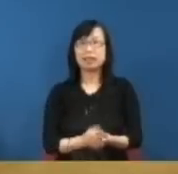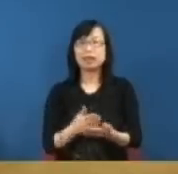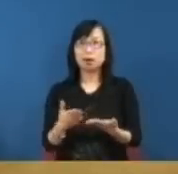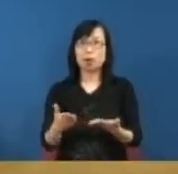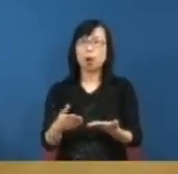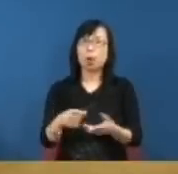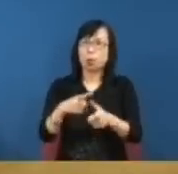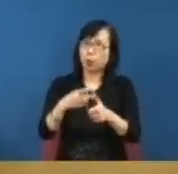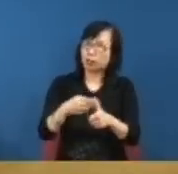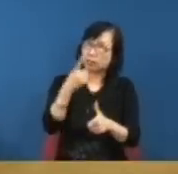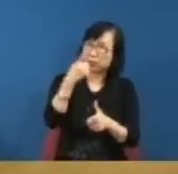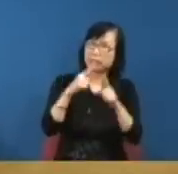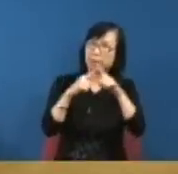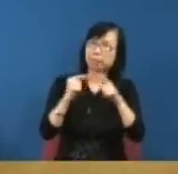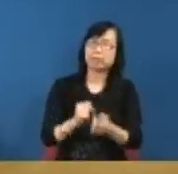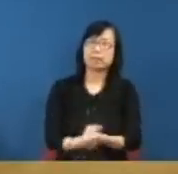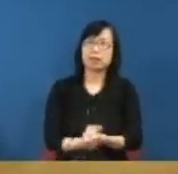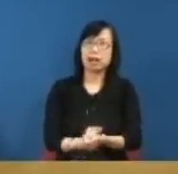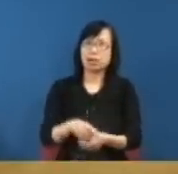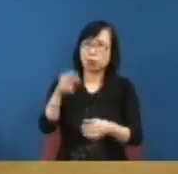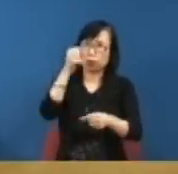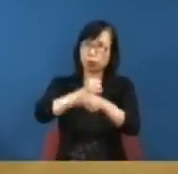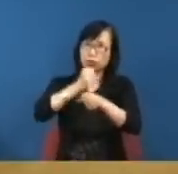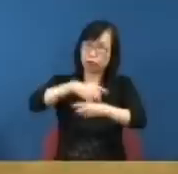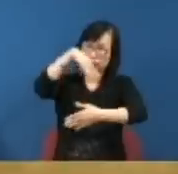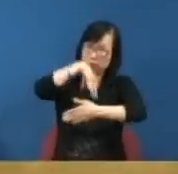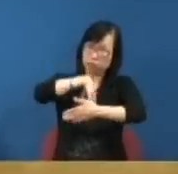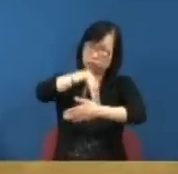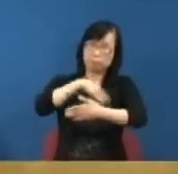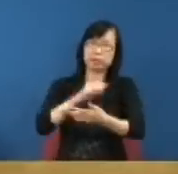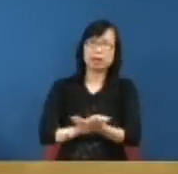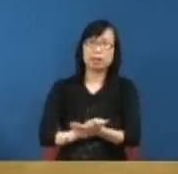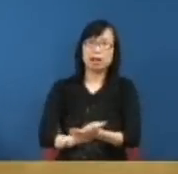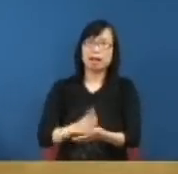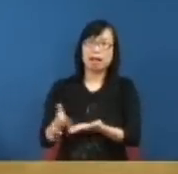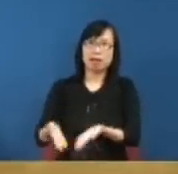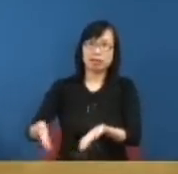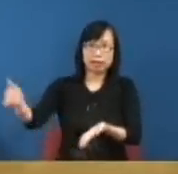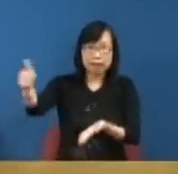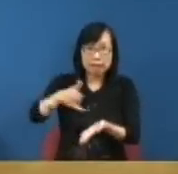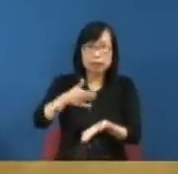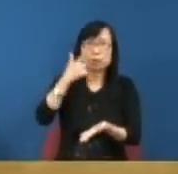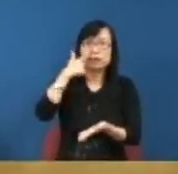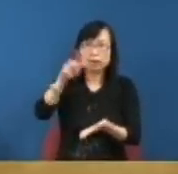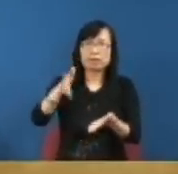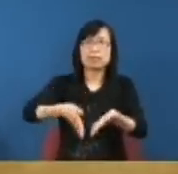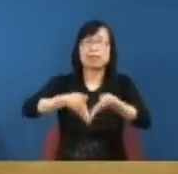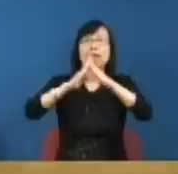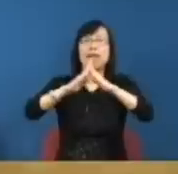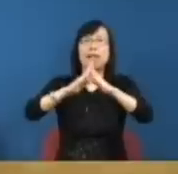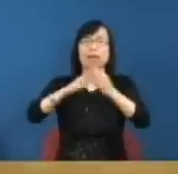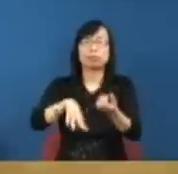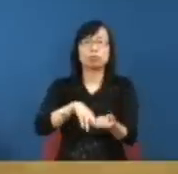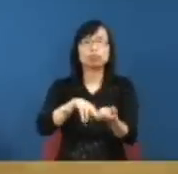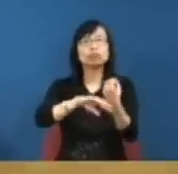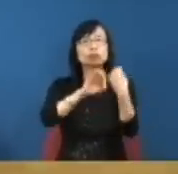就係為咗一個人，要佢任內。嚟到一個新建嘅立法會嘅會議